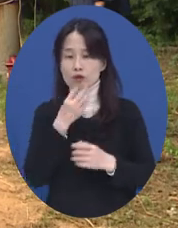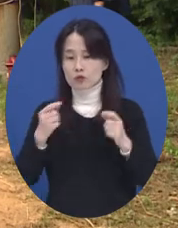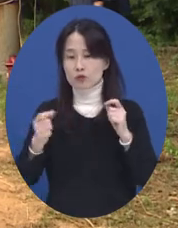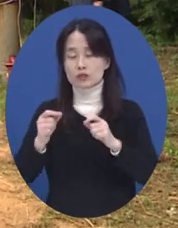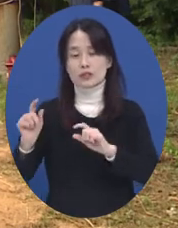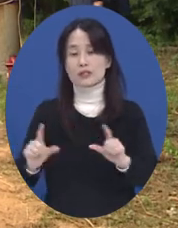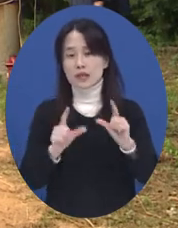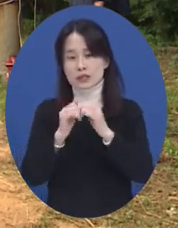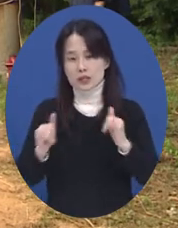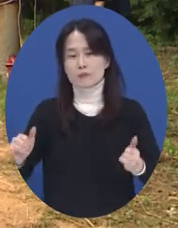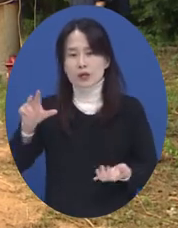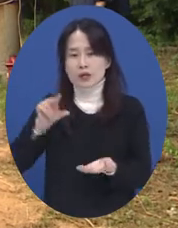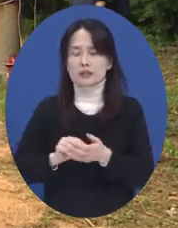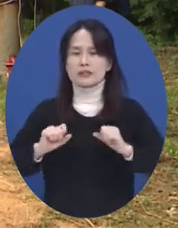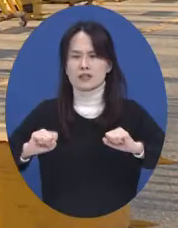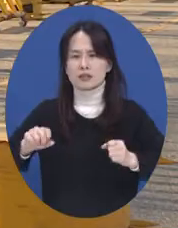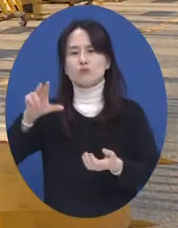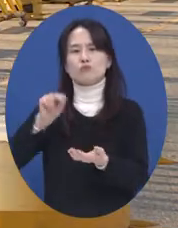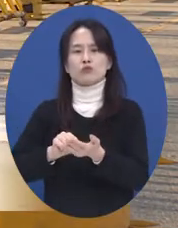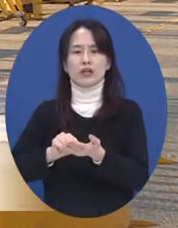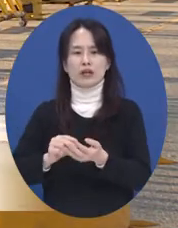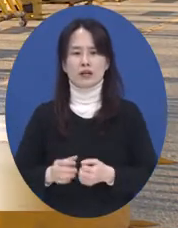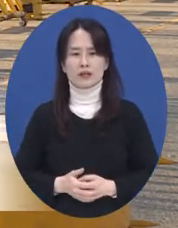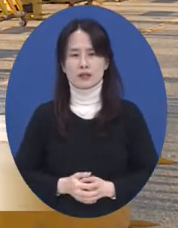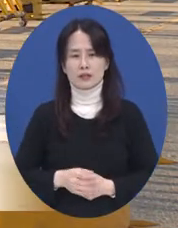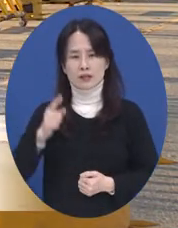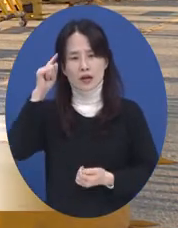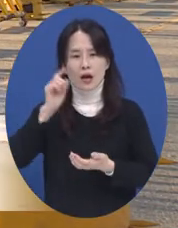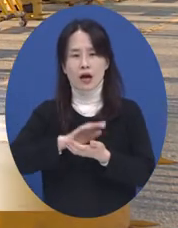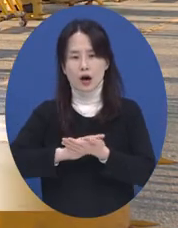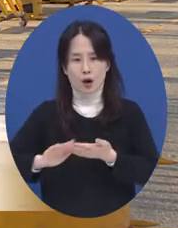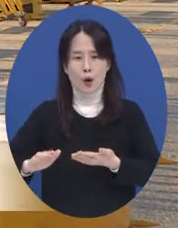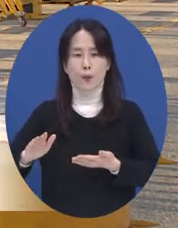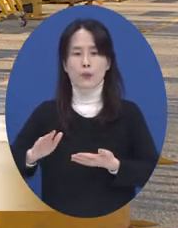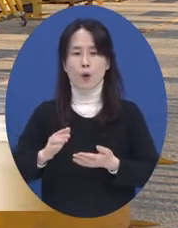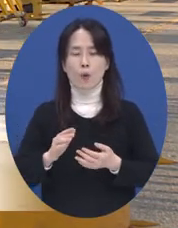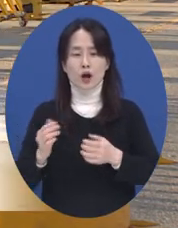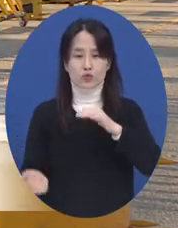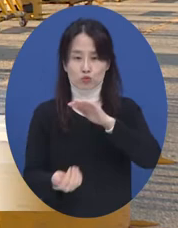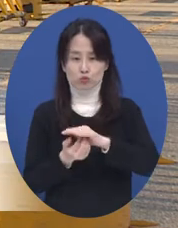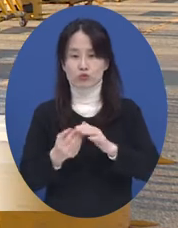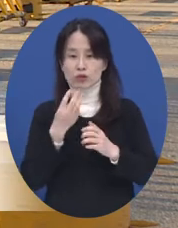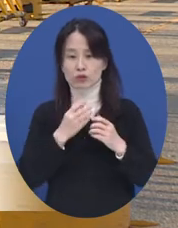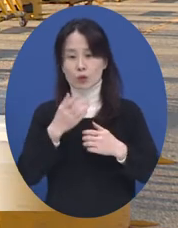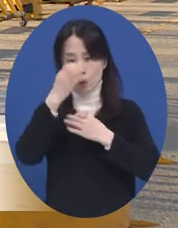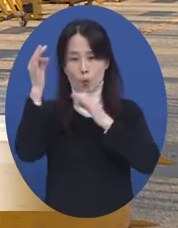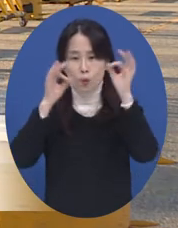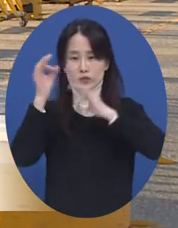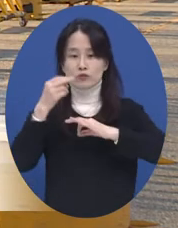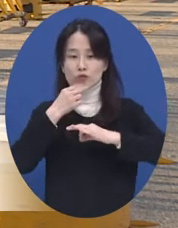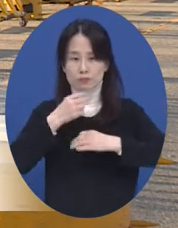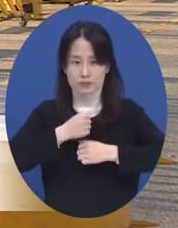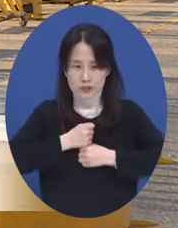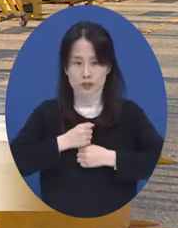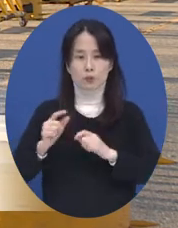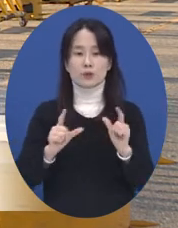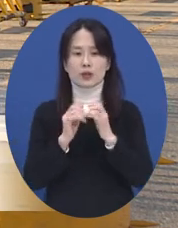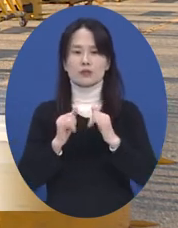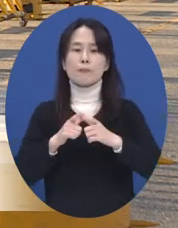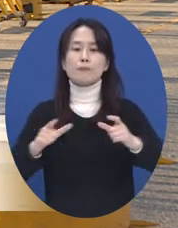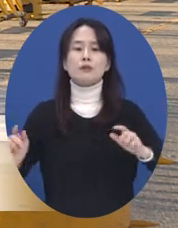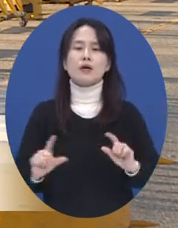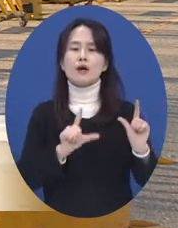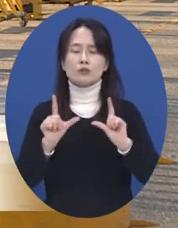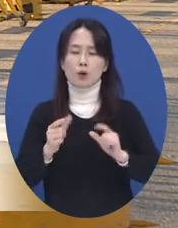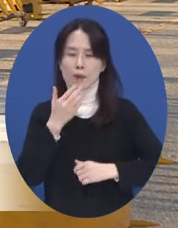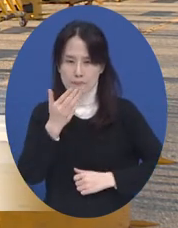생존이 걸린 문제이기도 합니다. 한반도 평화를 구축하는 것이 경기도를 안전하게 지키고 경기도 주민들이 또